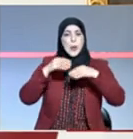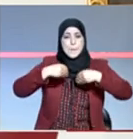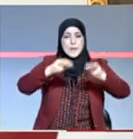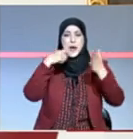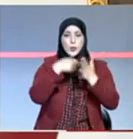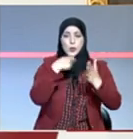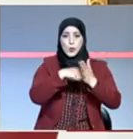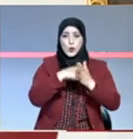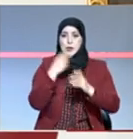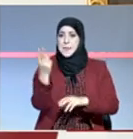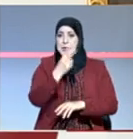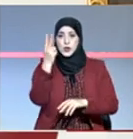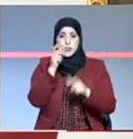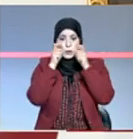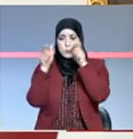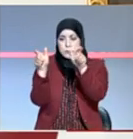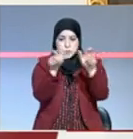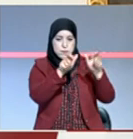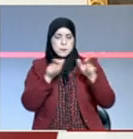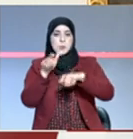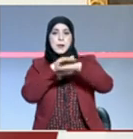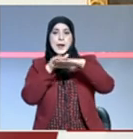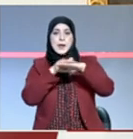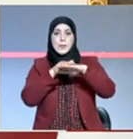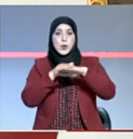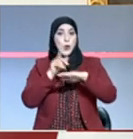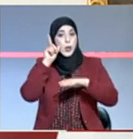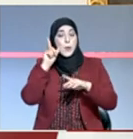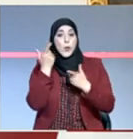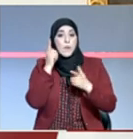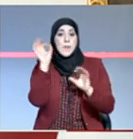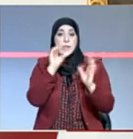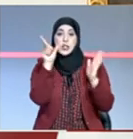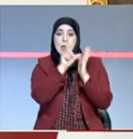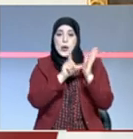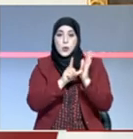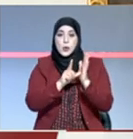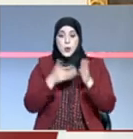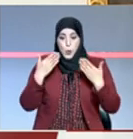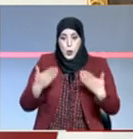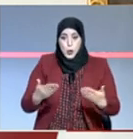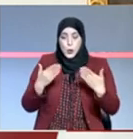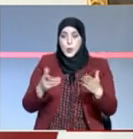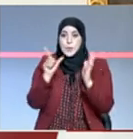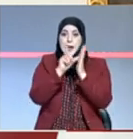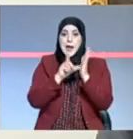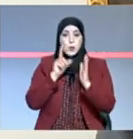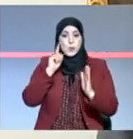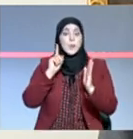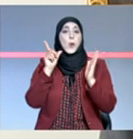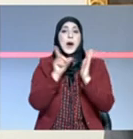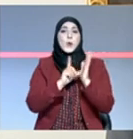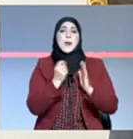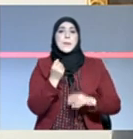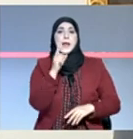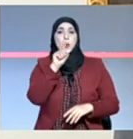الاعاقه بهذا الموضوع دون ايطار قانوني والاطار القانوني اليوم هو المرسوم 115